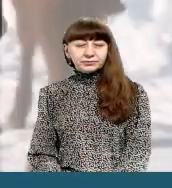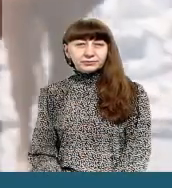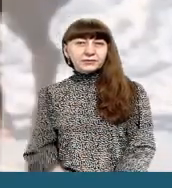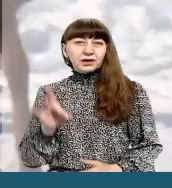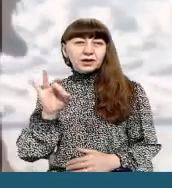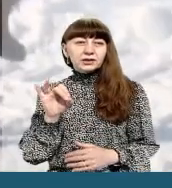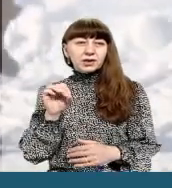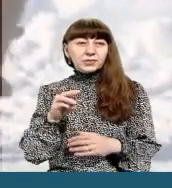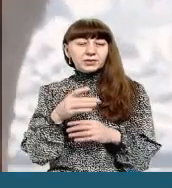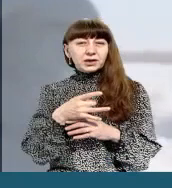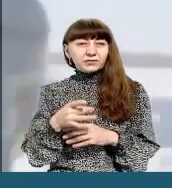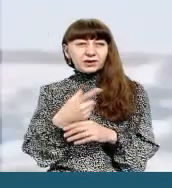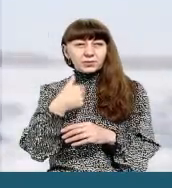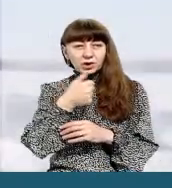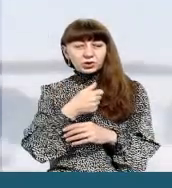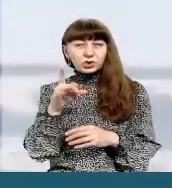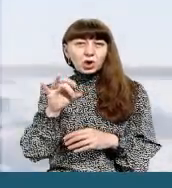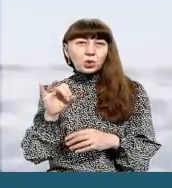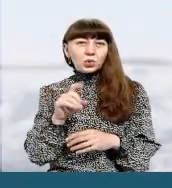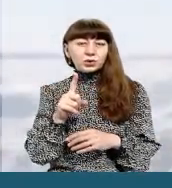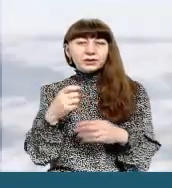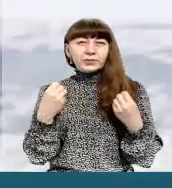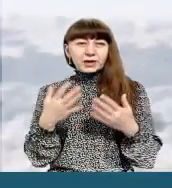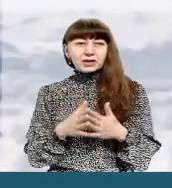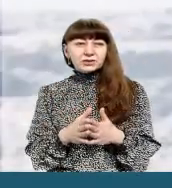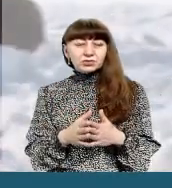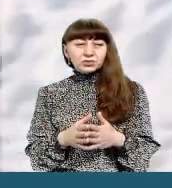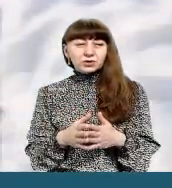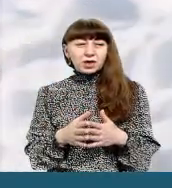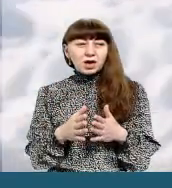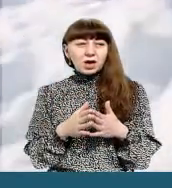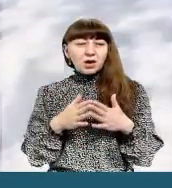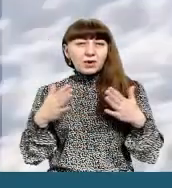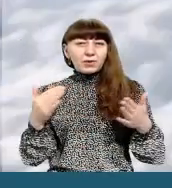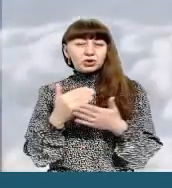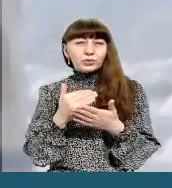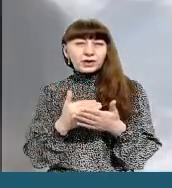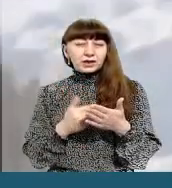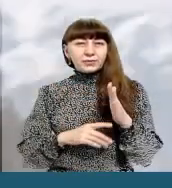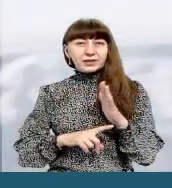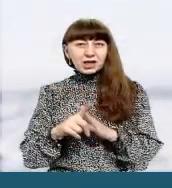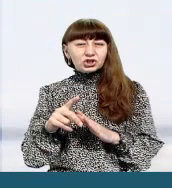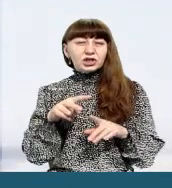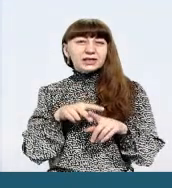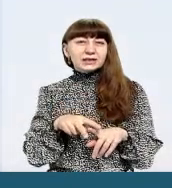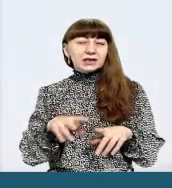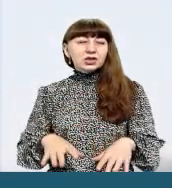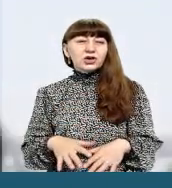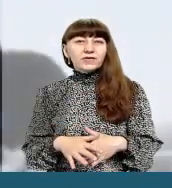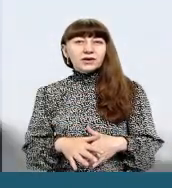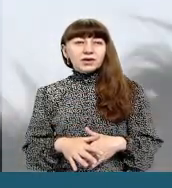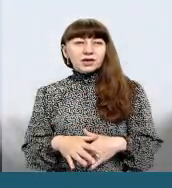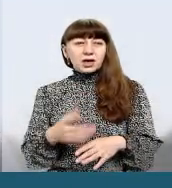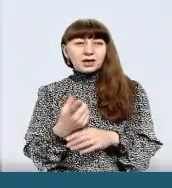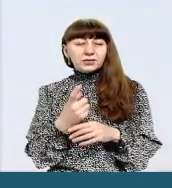Алтынсарин ауданында биыл Наурыз кең көлемде тойлануда. Бағдарламаның шымылдырығын ат жарысы ашты. Оған тыңғылықты дайындалғандардың